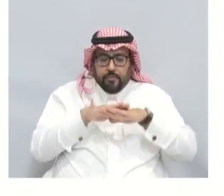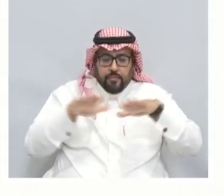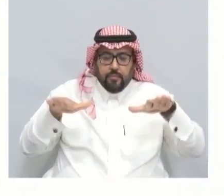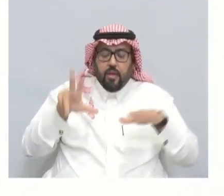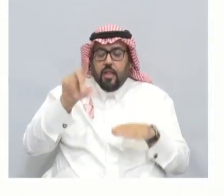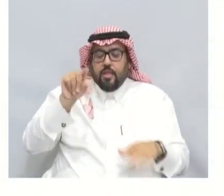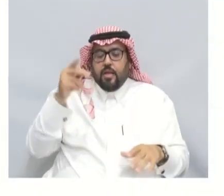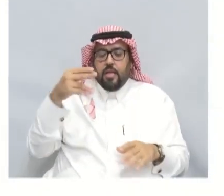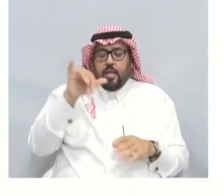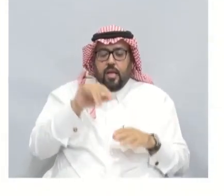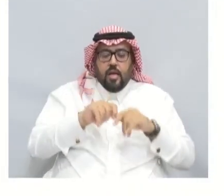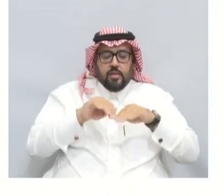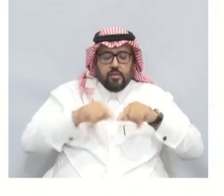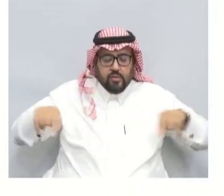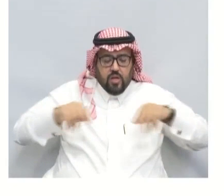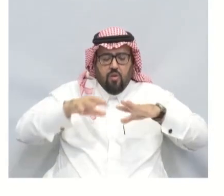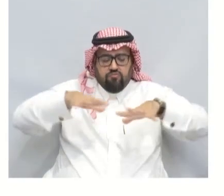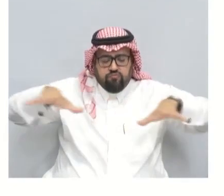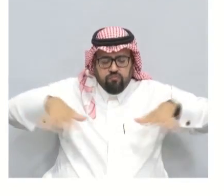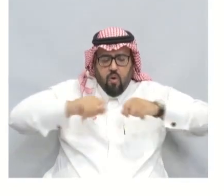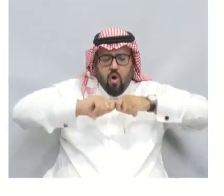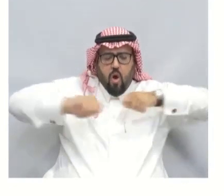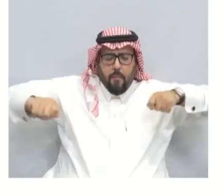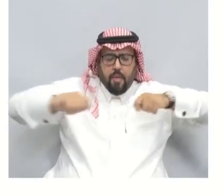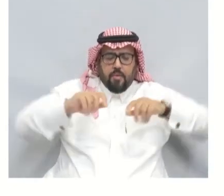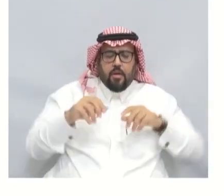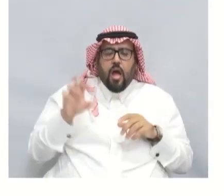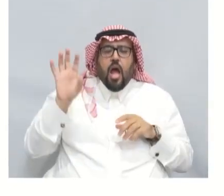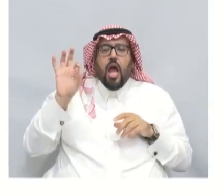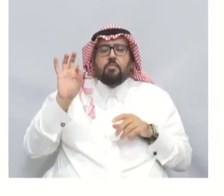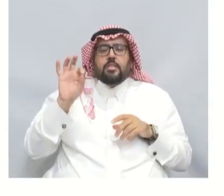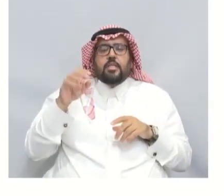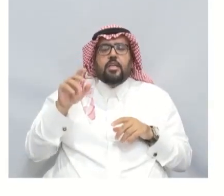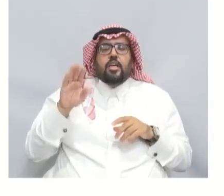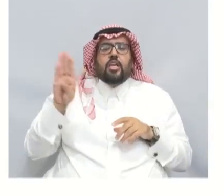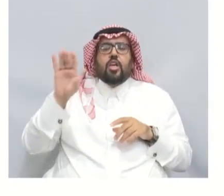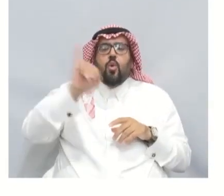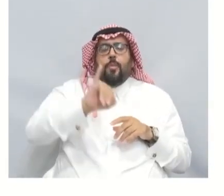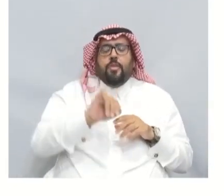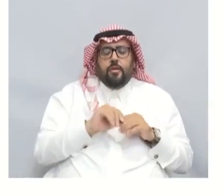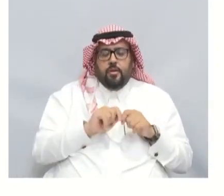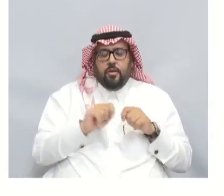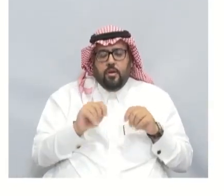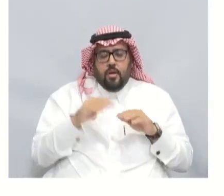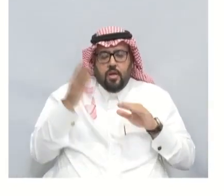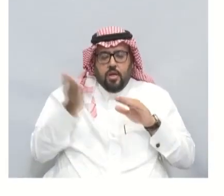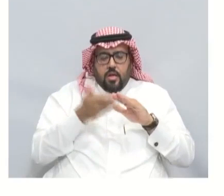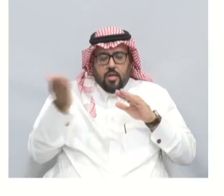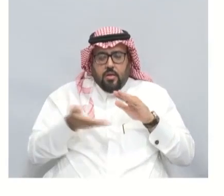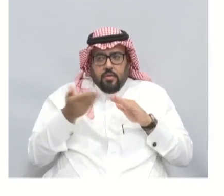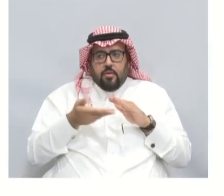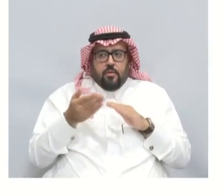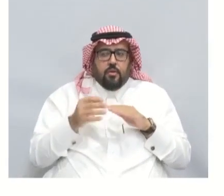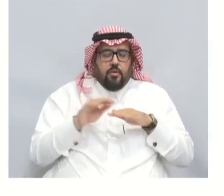الدرعية ذكرنا عن الدرعية، هذه صورة لها، الحجم ماذا؟ كبير، طبقات ماذا؟